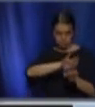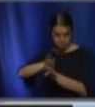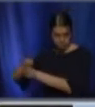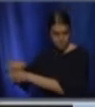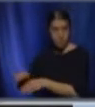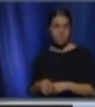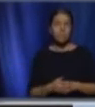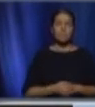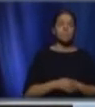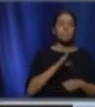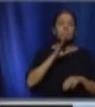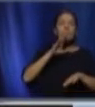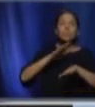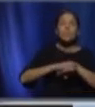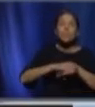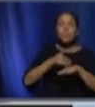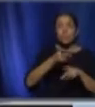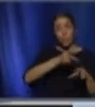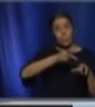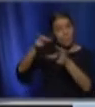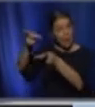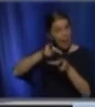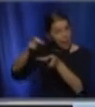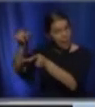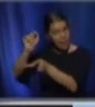juste quelques secondes pour se